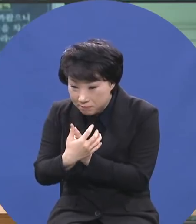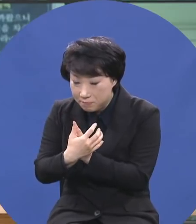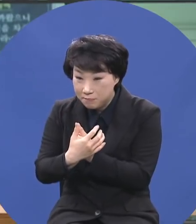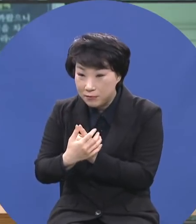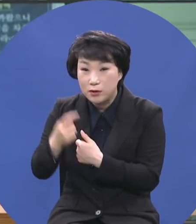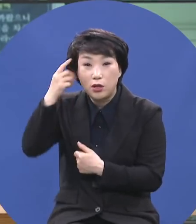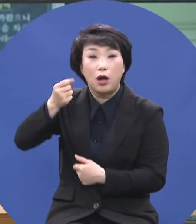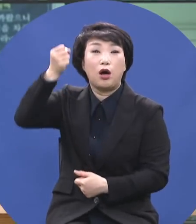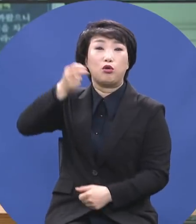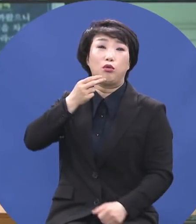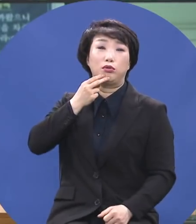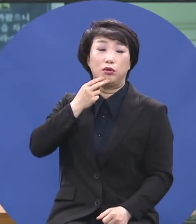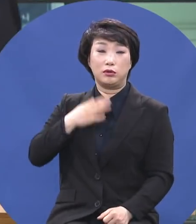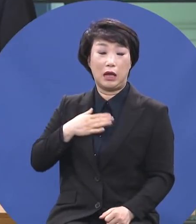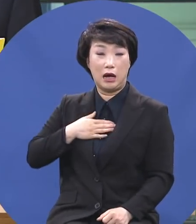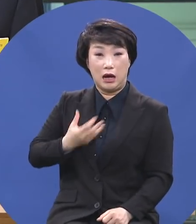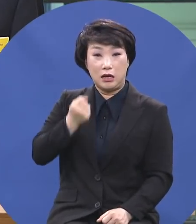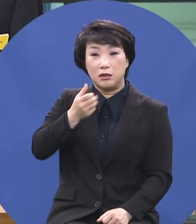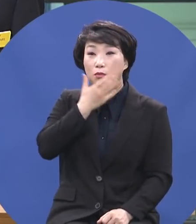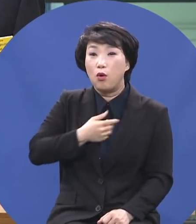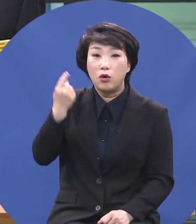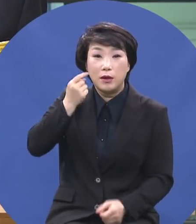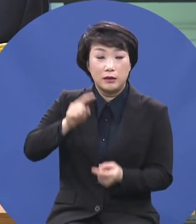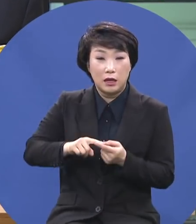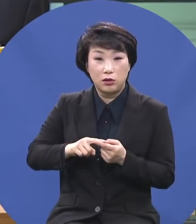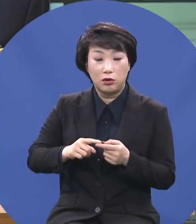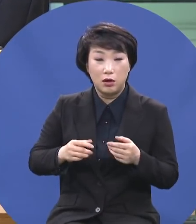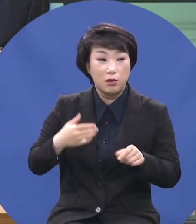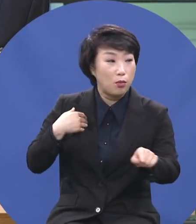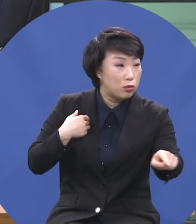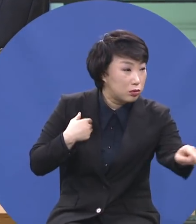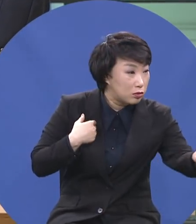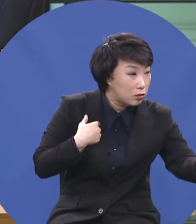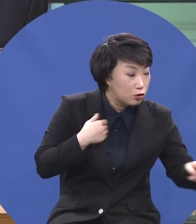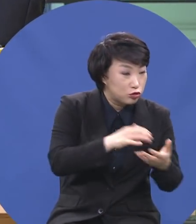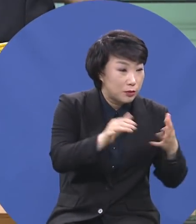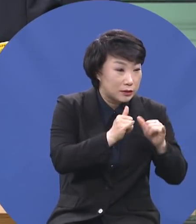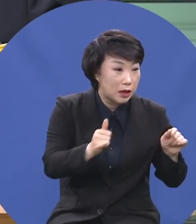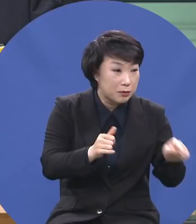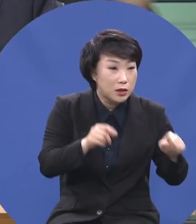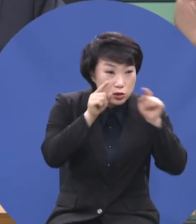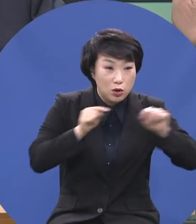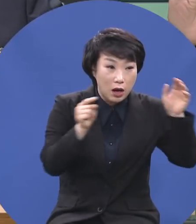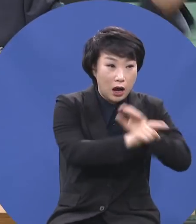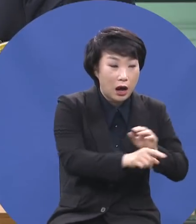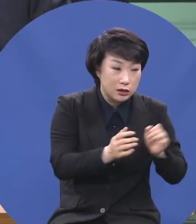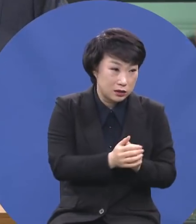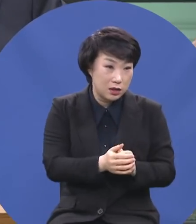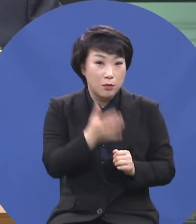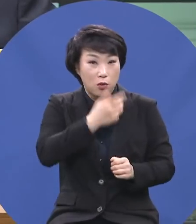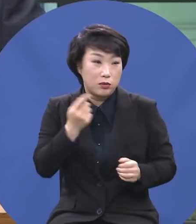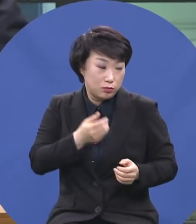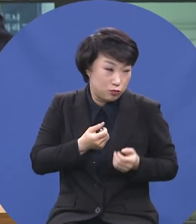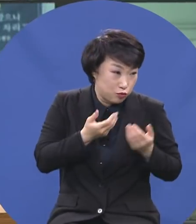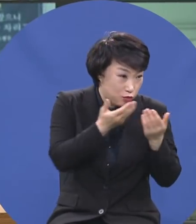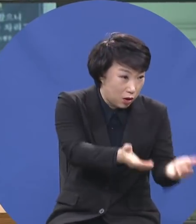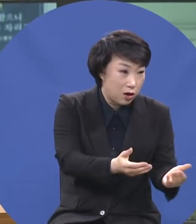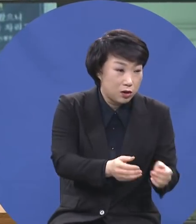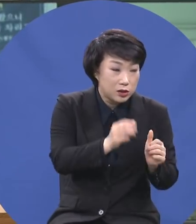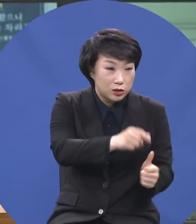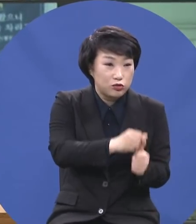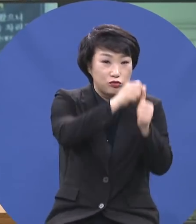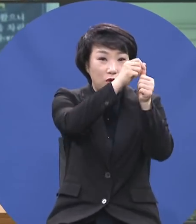생각도 없어. 내가 가진 복음에 대해서 모르면 수많은 사람이 지옥과 저들에게 줘서 저들을 살려야 된다는